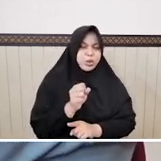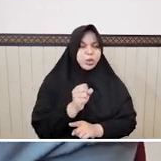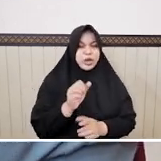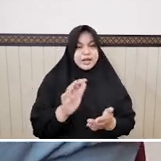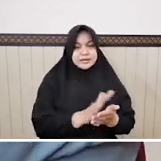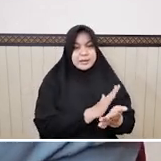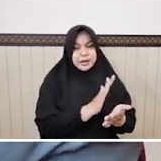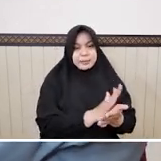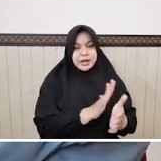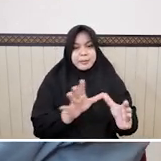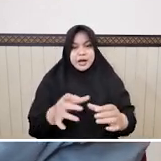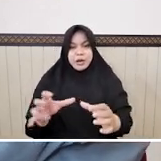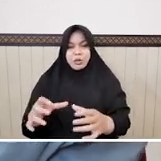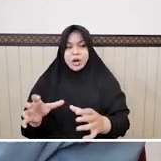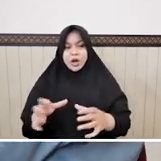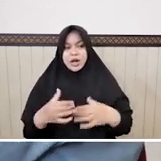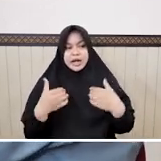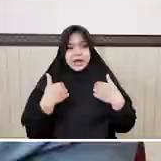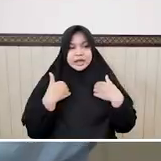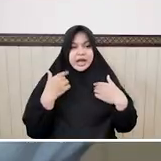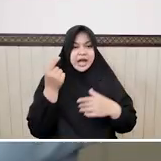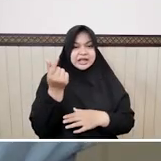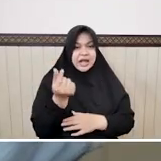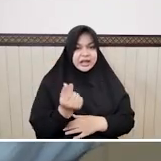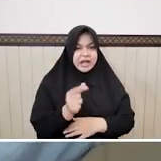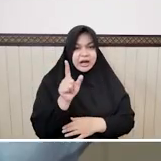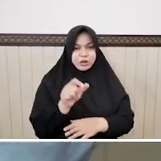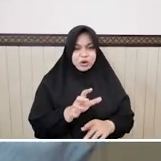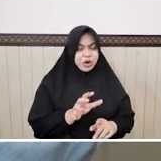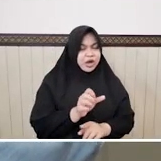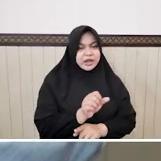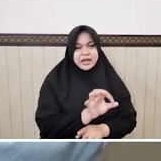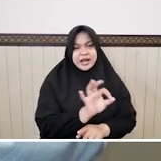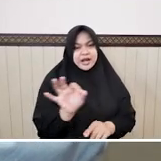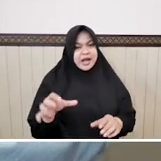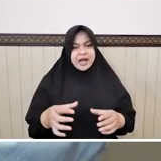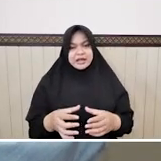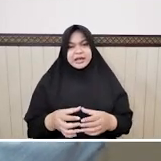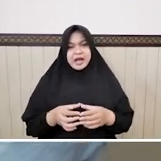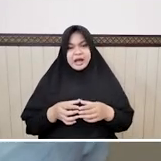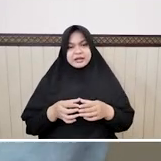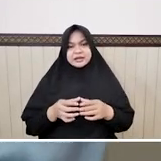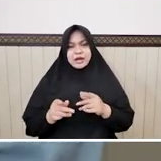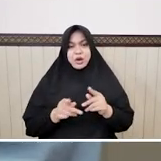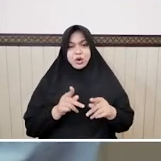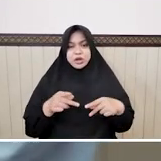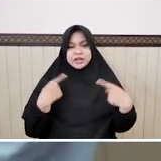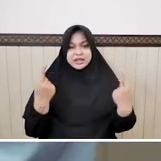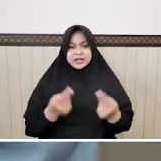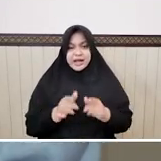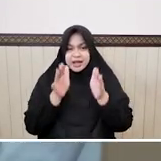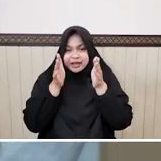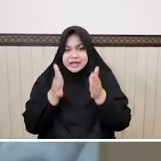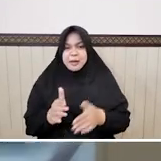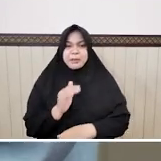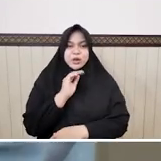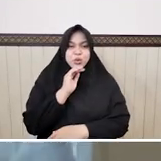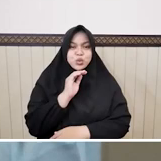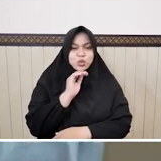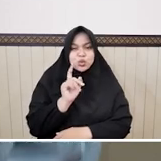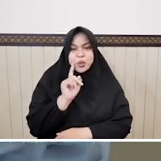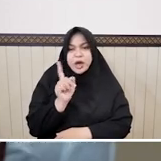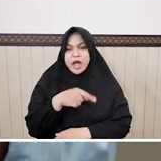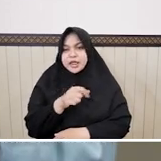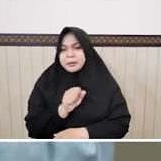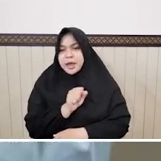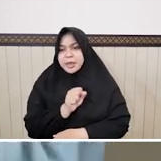peluang ruang dan di dalamnya ada anggaran itu harus kita rebut hadiah Jadi kalau mudah kita hanya sekedar Menunggu supaya